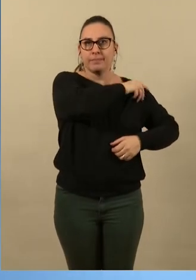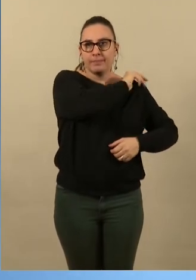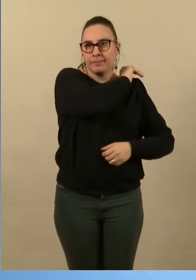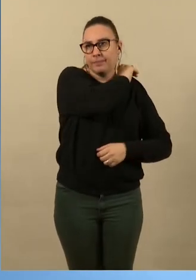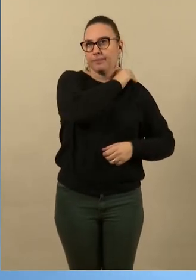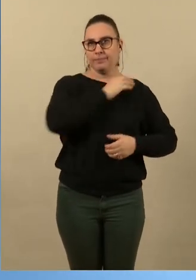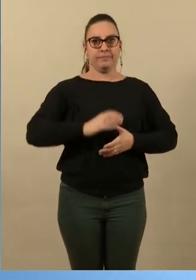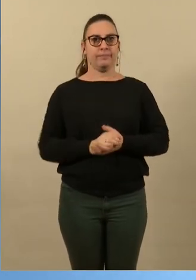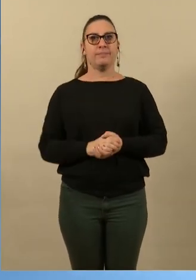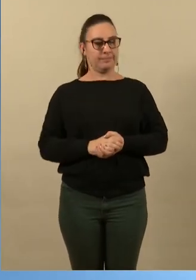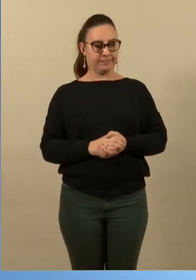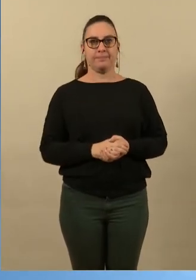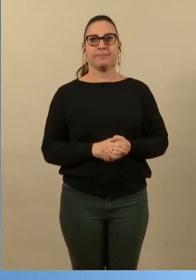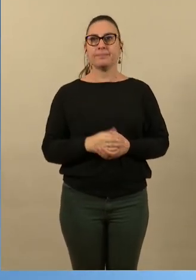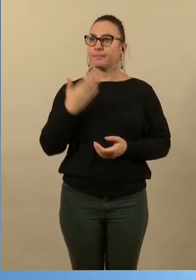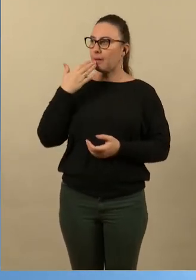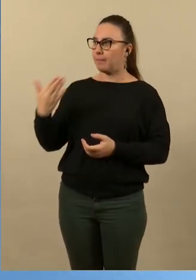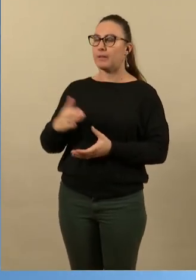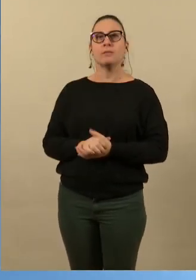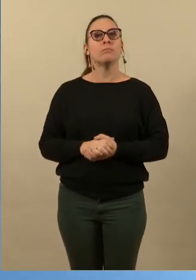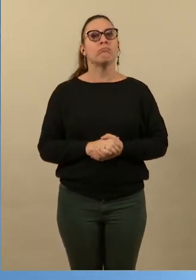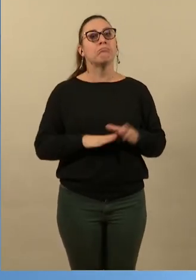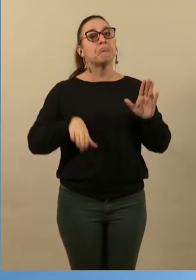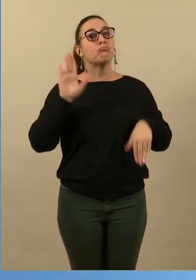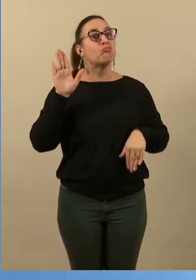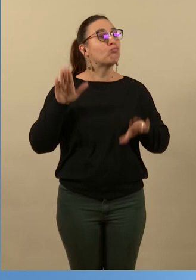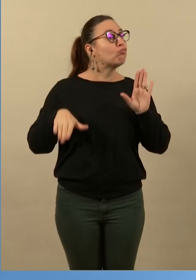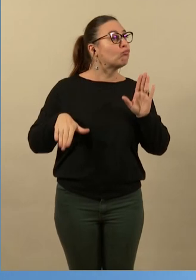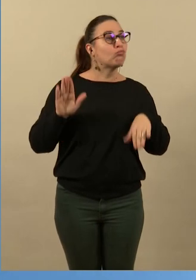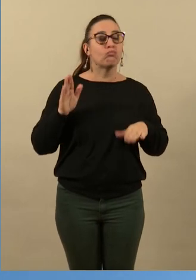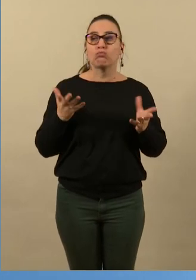remercie merci demande de parole